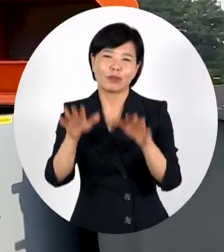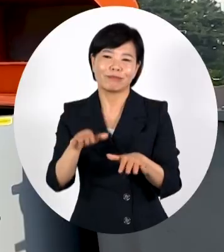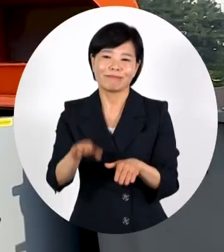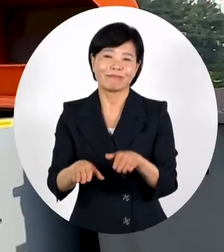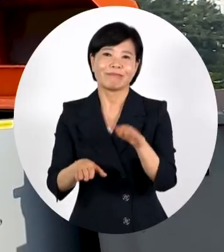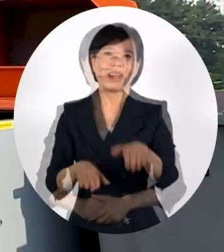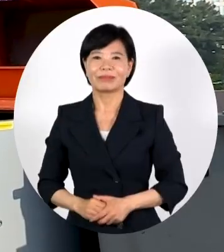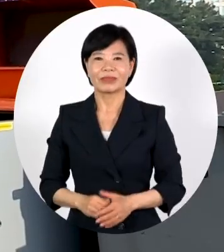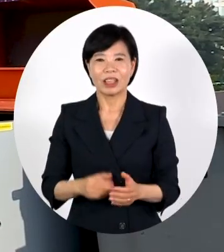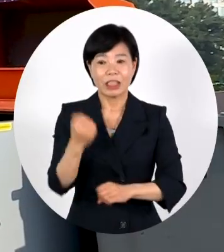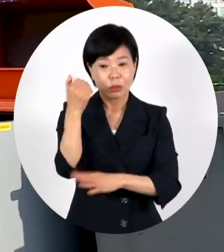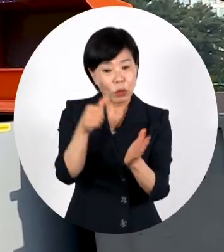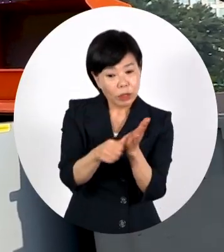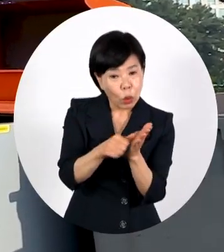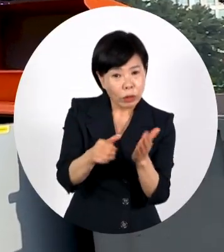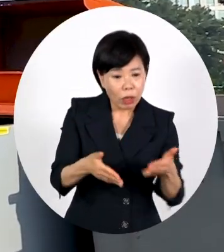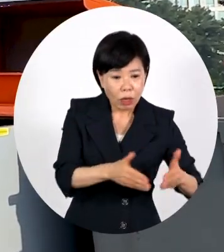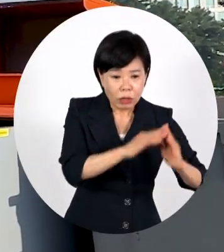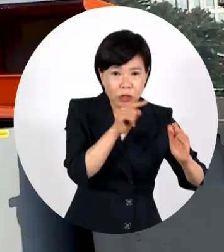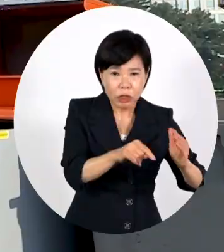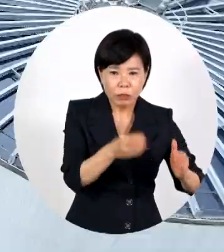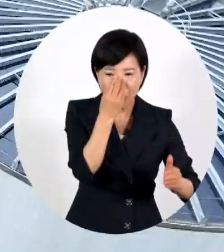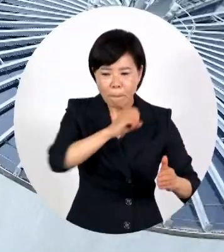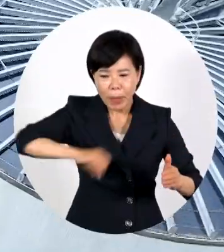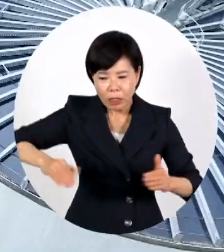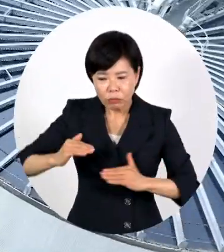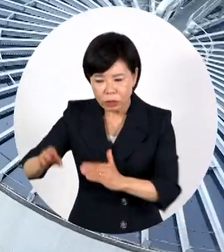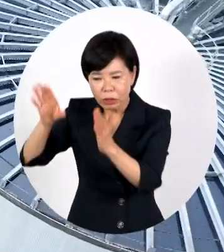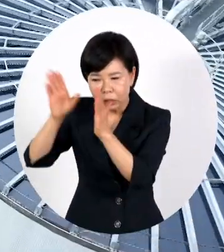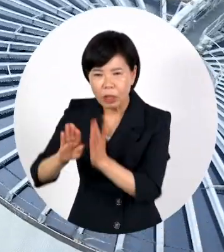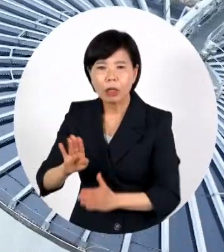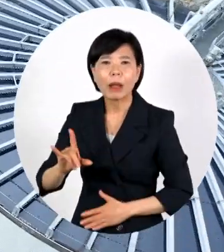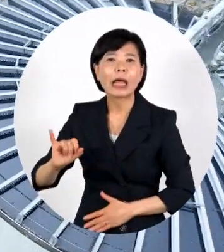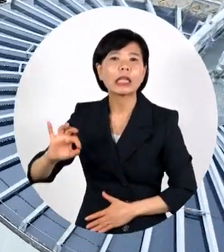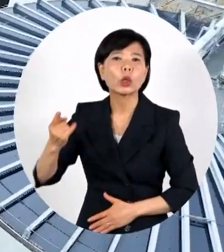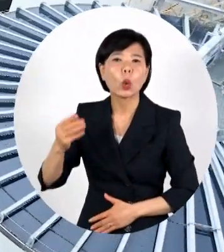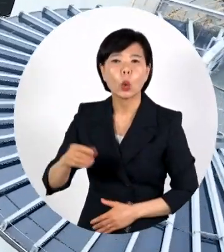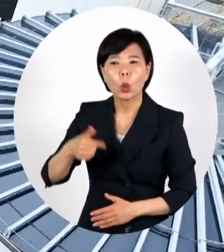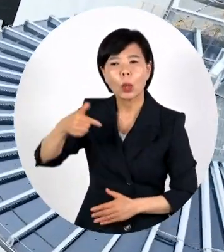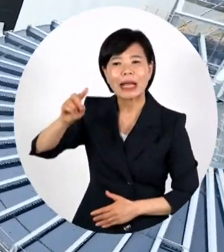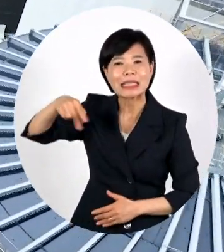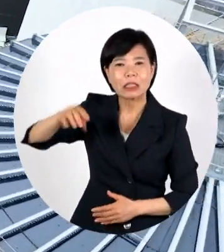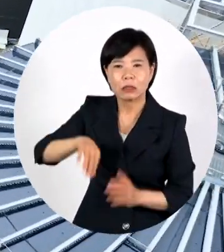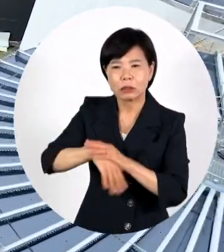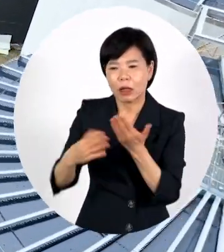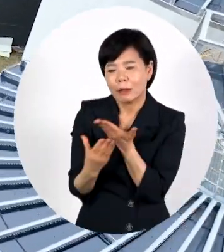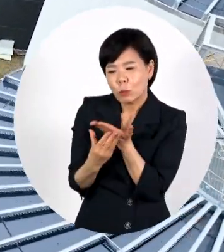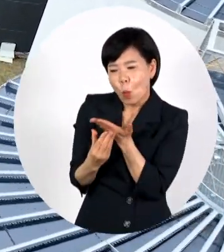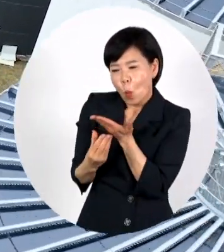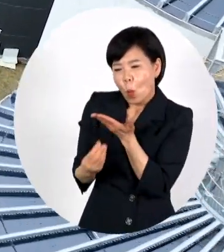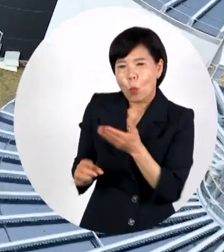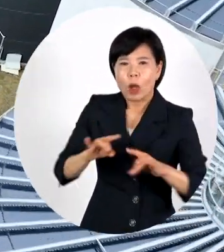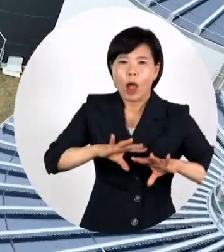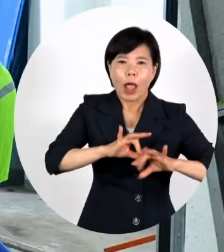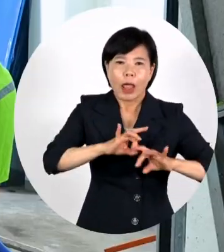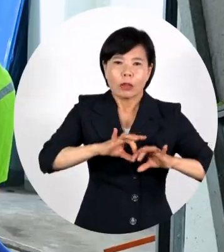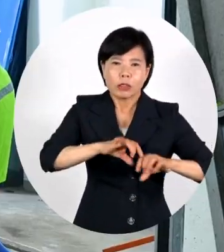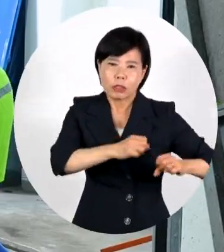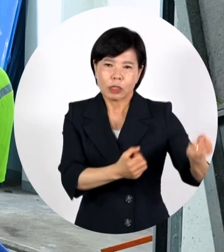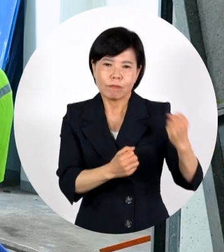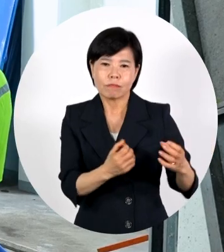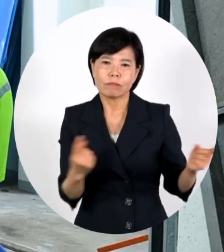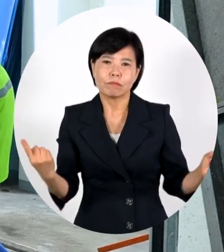것입니다. 자원화시설은 폐기물 처리 과정에서 바이오가스를 추출해 에너지로 재활용하는 선순환